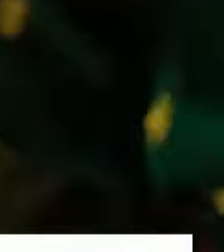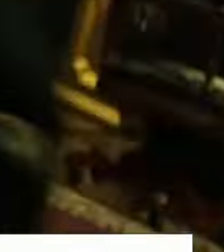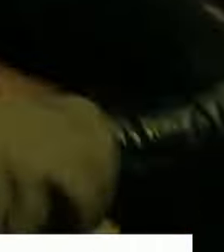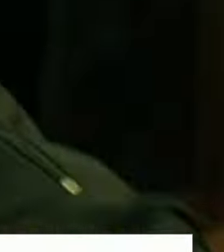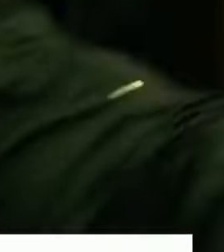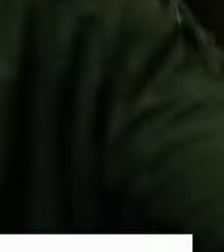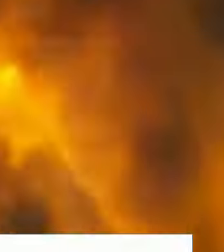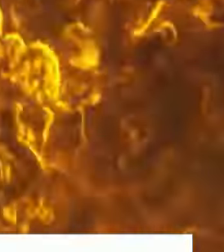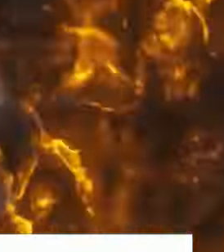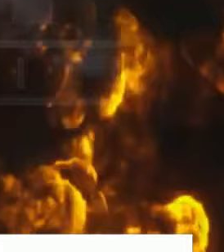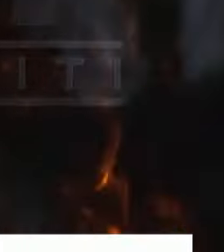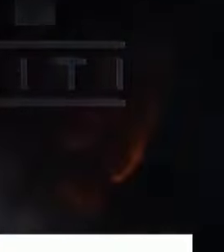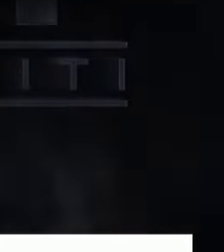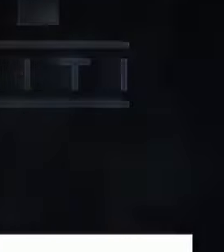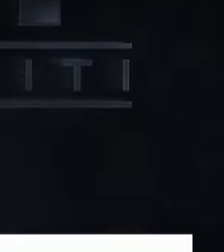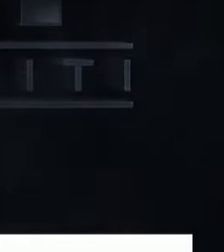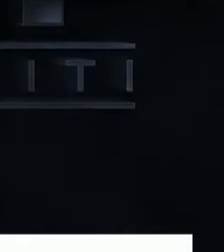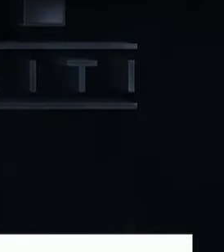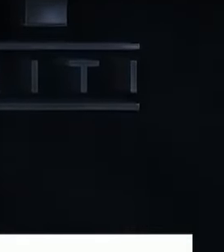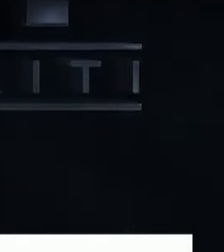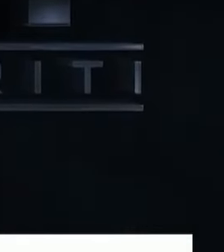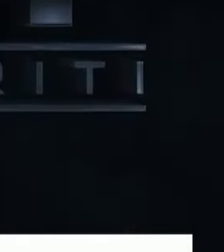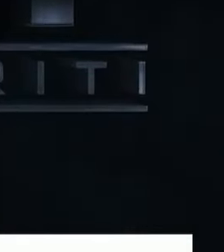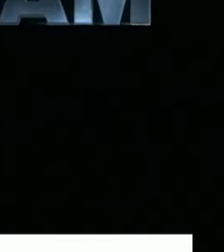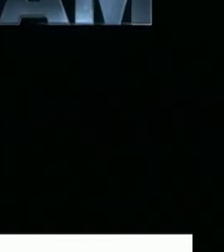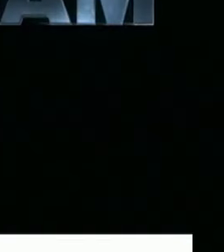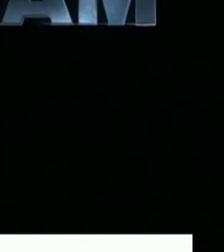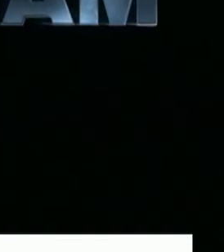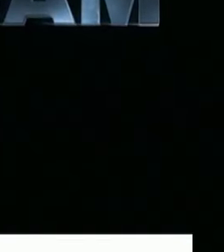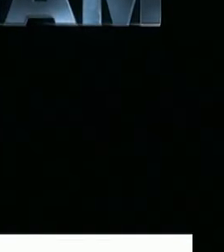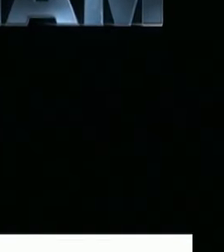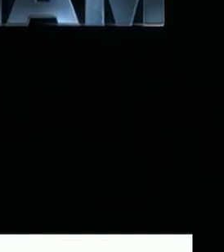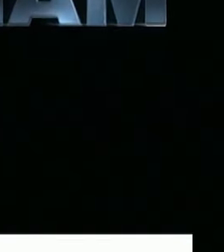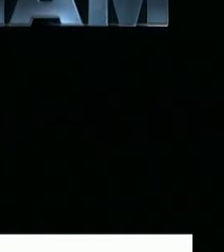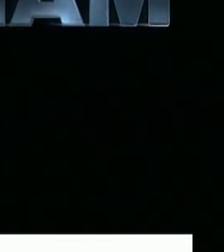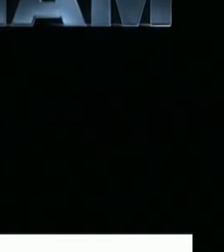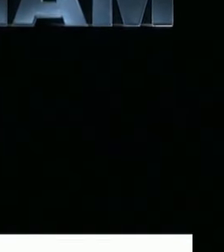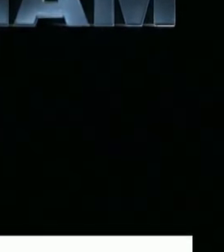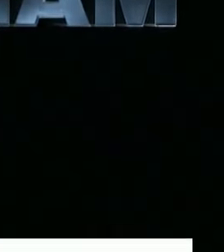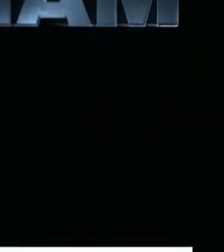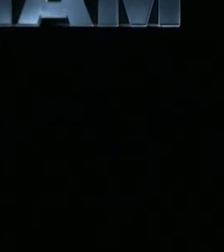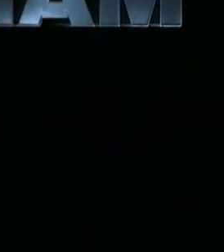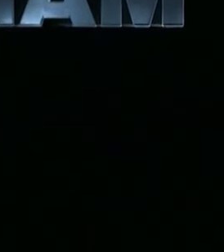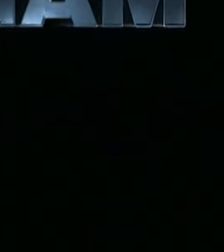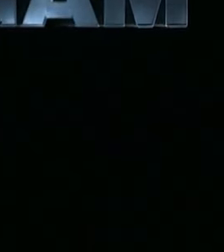Sheriff, kini di bawah.